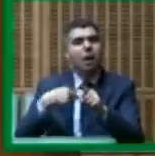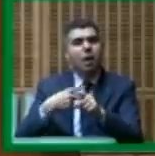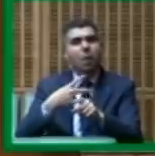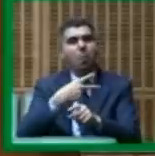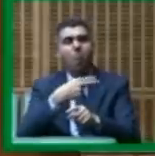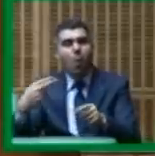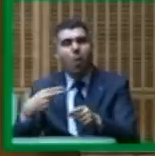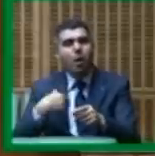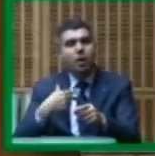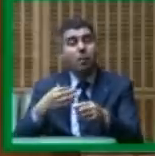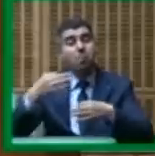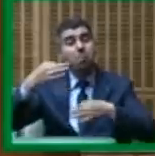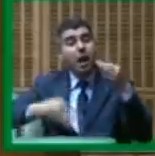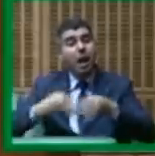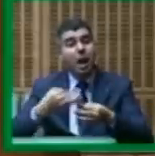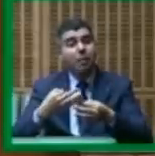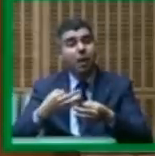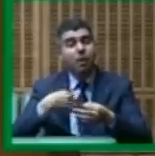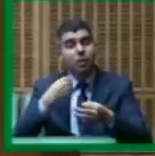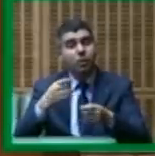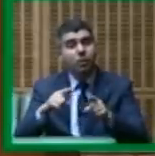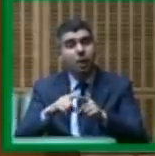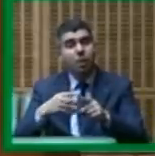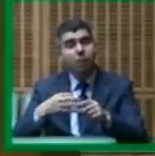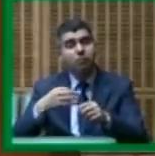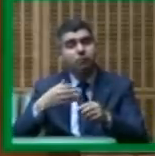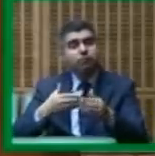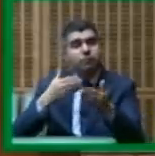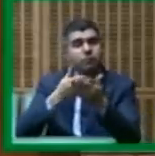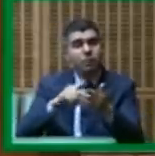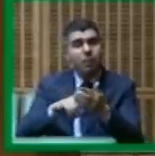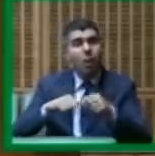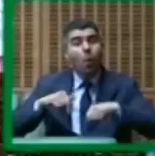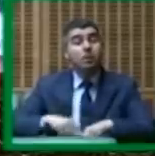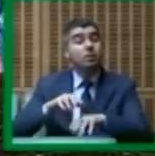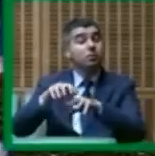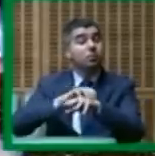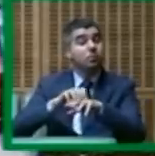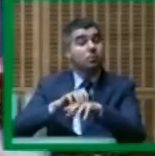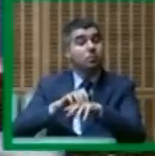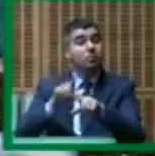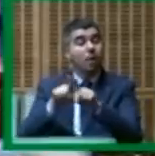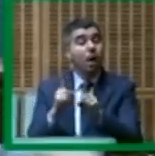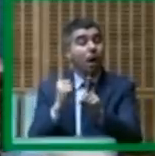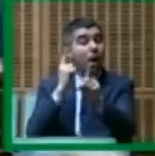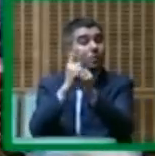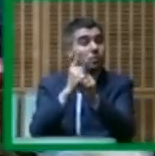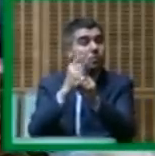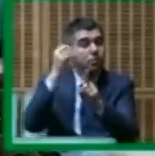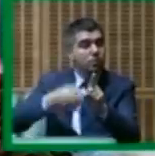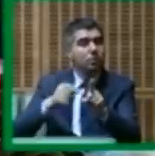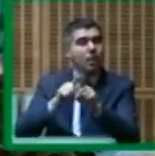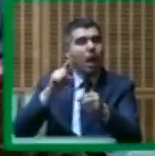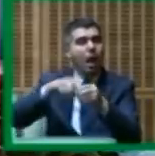تصدر المحكمة الرأي ديالها، منعوني من واحد النشاط، كنتصل بالسيد وزير الداخلية اللي كيستجب فورا وتيعطي لديك